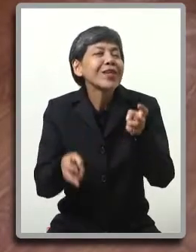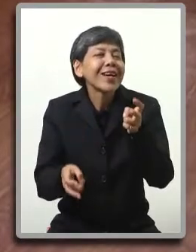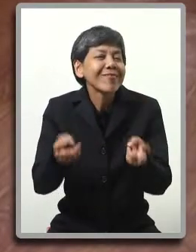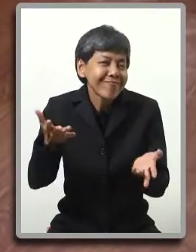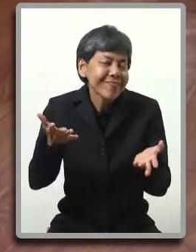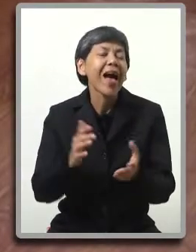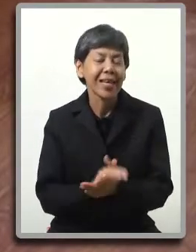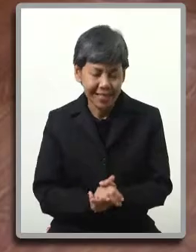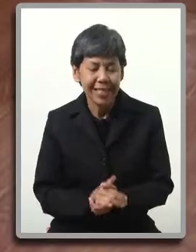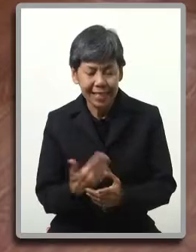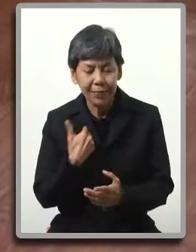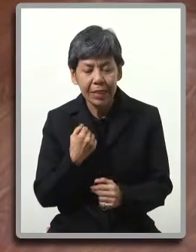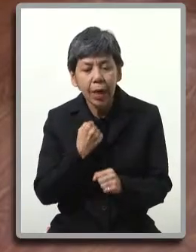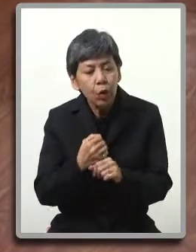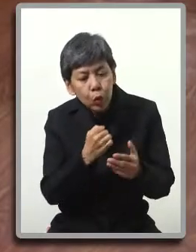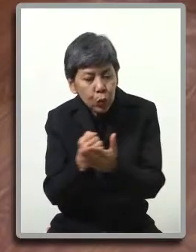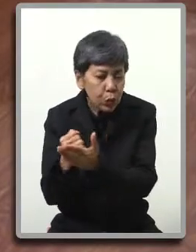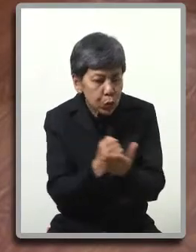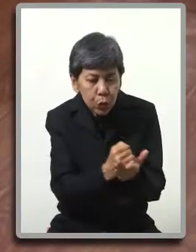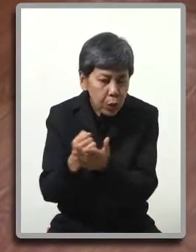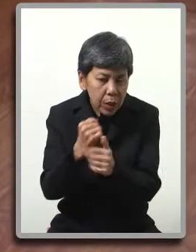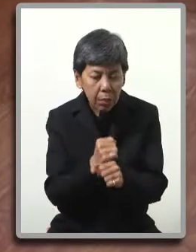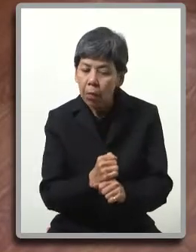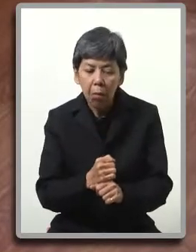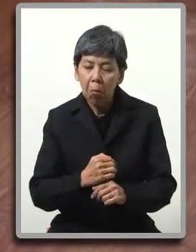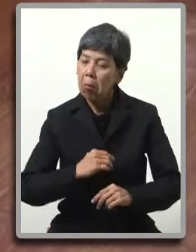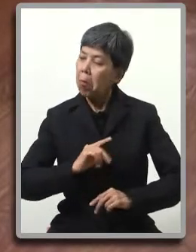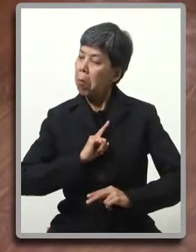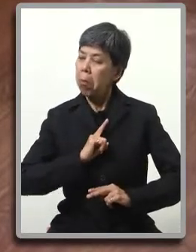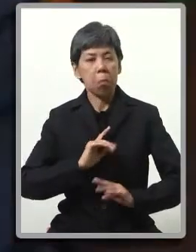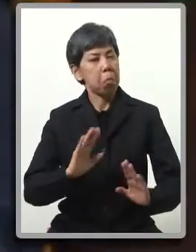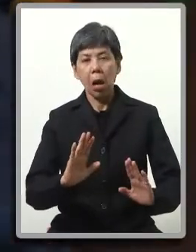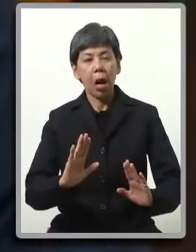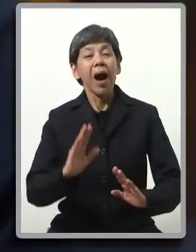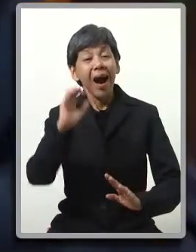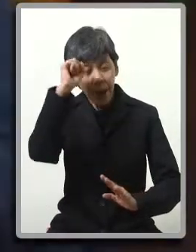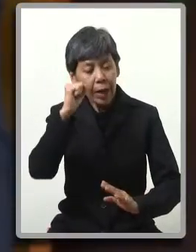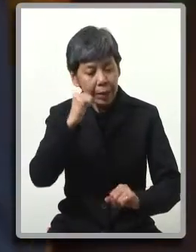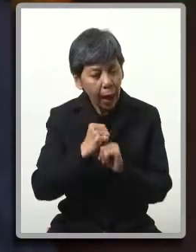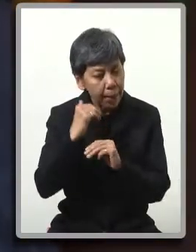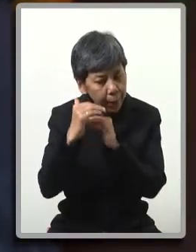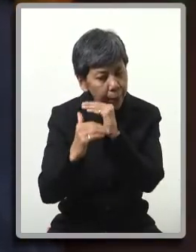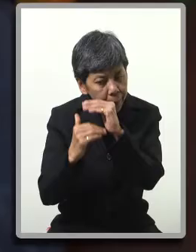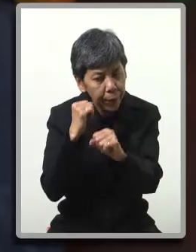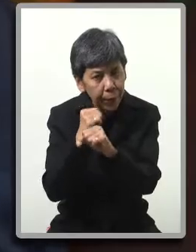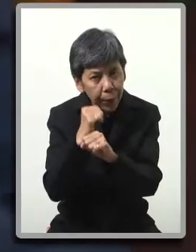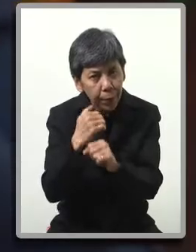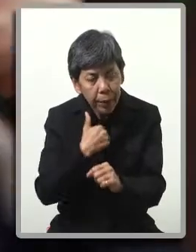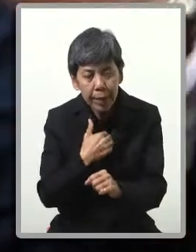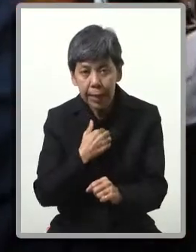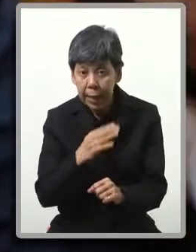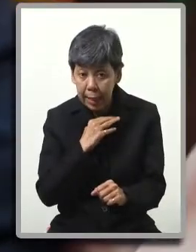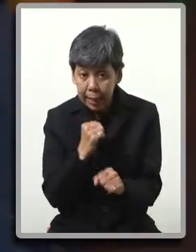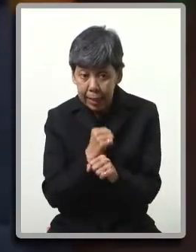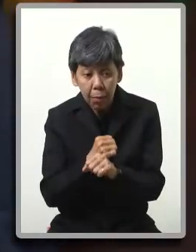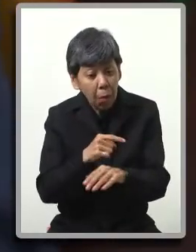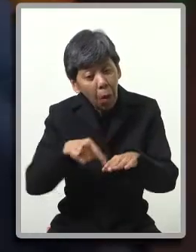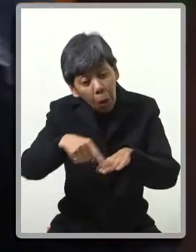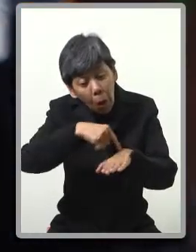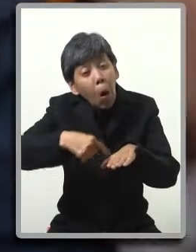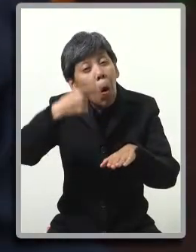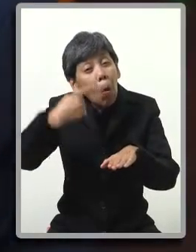ย่างนี้ก็เป็นคือมันต้องเกื้อกูลกันในระบบฮะเราอยู่คนเดียวในสังคมนี้ไม่ได้ขสมกก็ต้องพัฒนาตามกันจะถ้าเป็นยังเป็นรถสภา